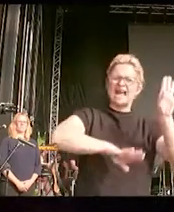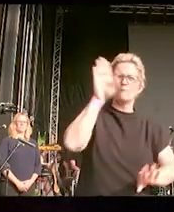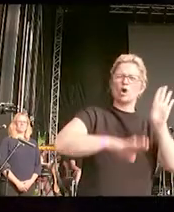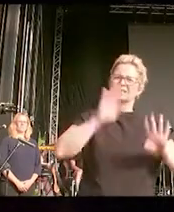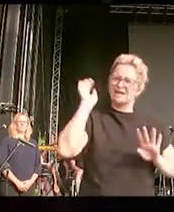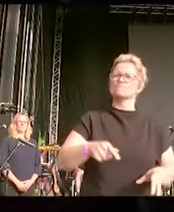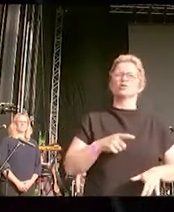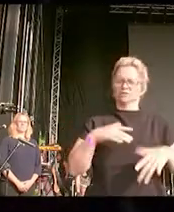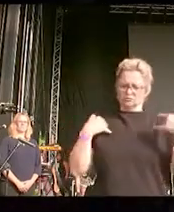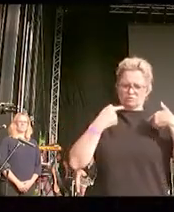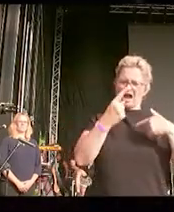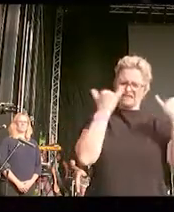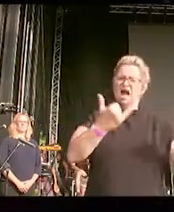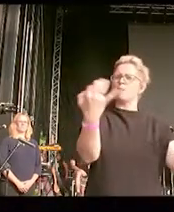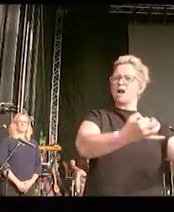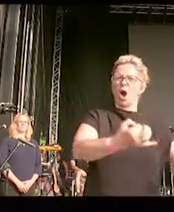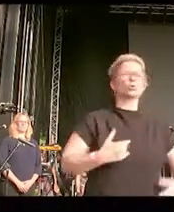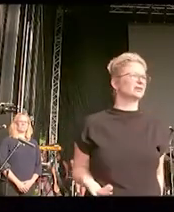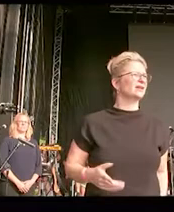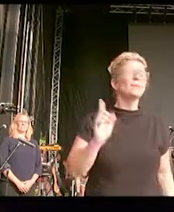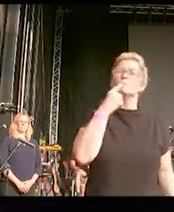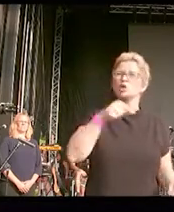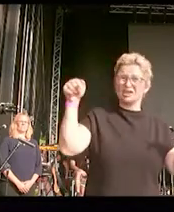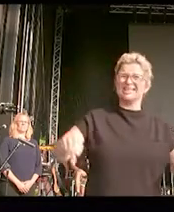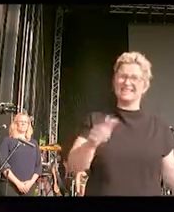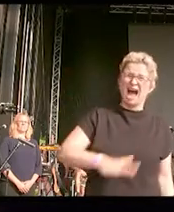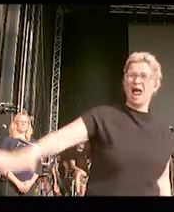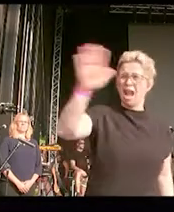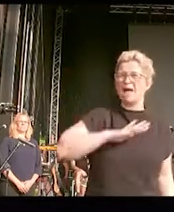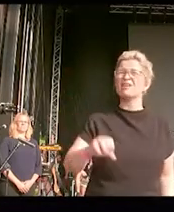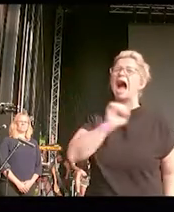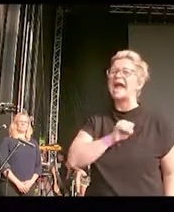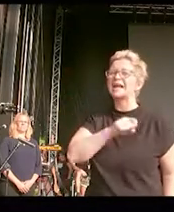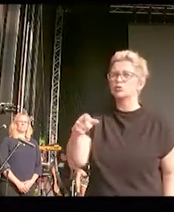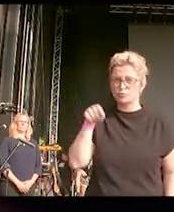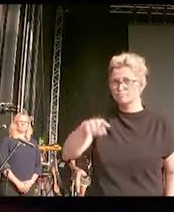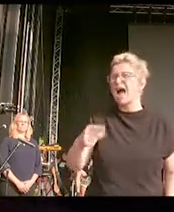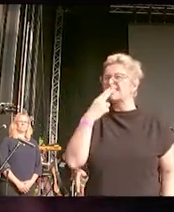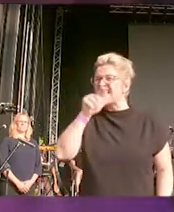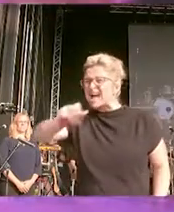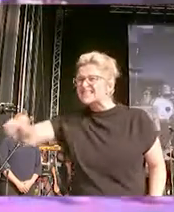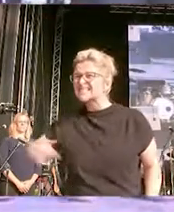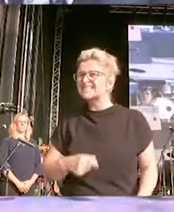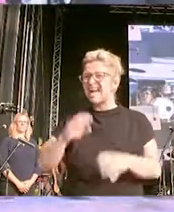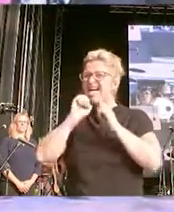wir gemeinsam, dass dieses Land nicht den Nazis und den Hetzern gehört. Danke dafür.